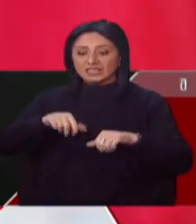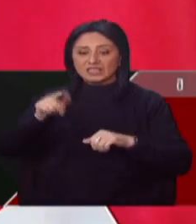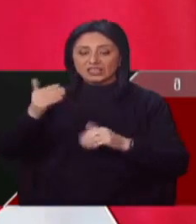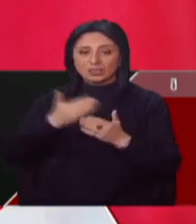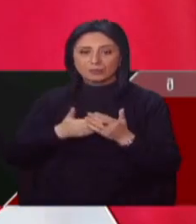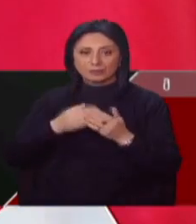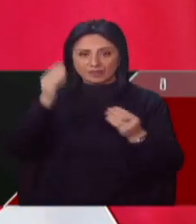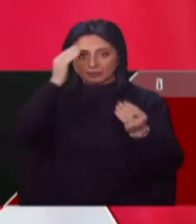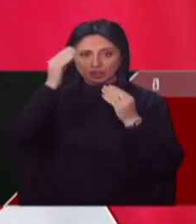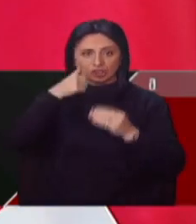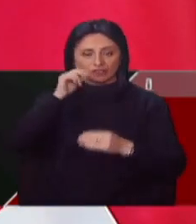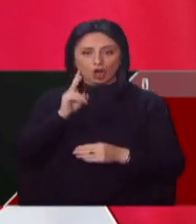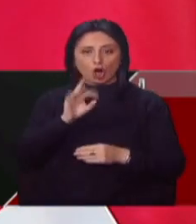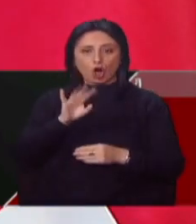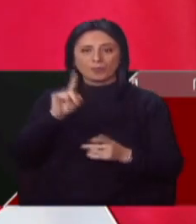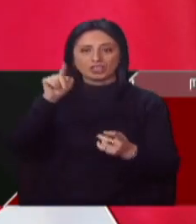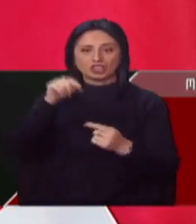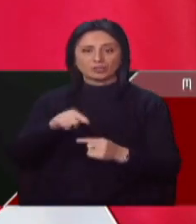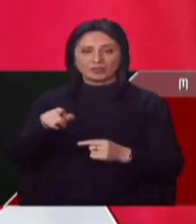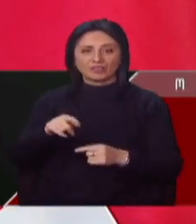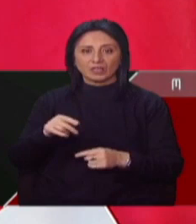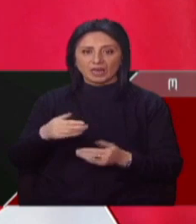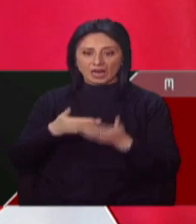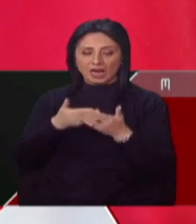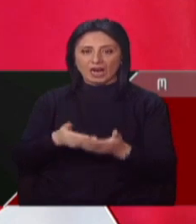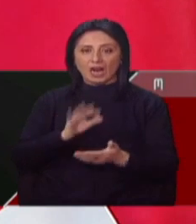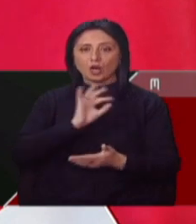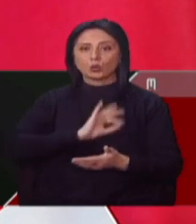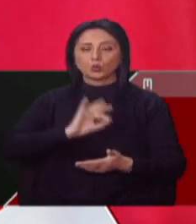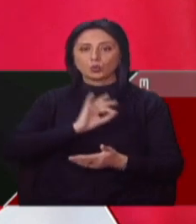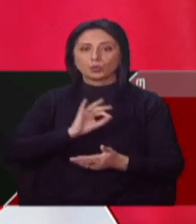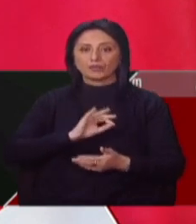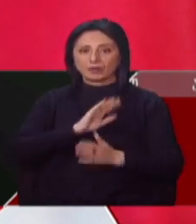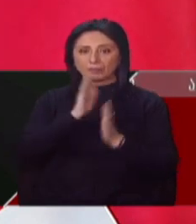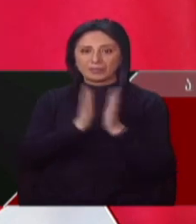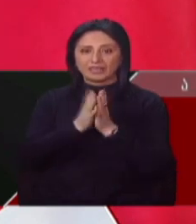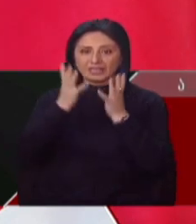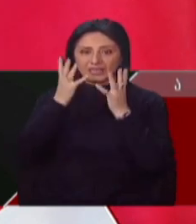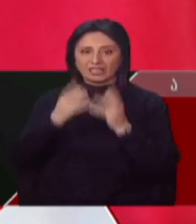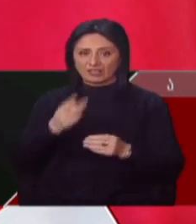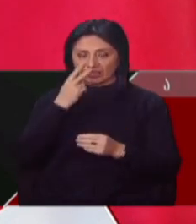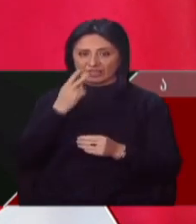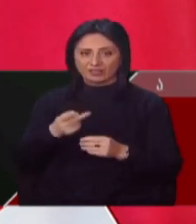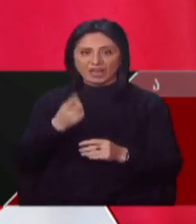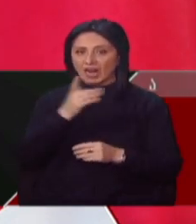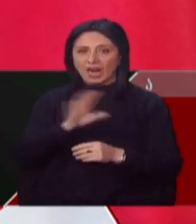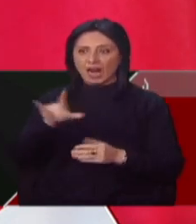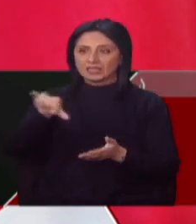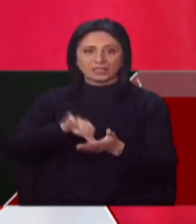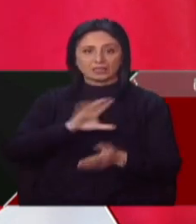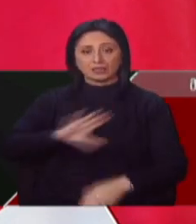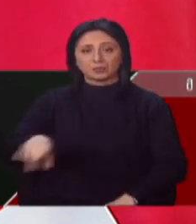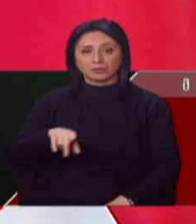დასკვნა. Მჯელობა იყო გუშინ კომიტეტმა, შესაბამისი კომიტეტმა გამოიტანა იურიდიულმა თელი და აბა დანახეთ. Არც ერთი არ